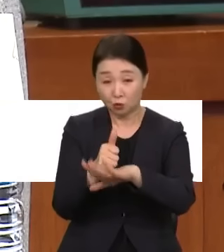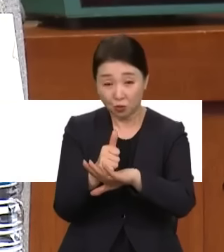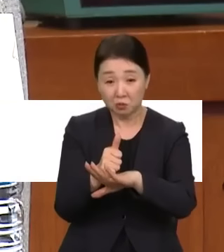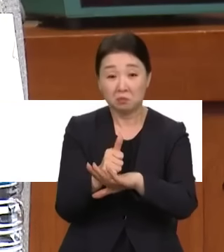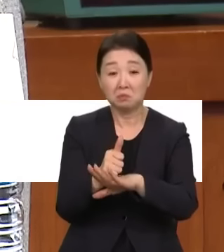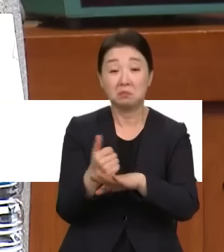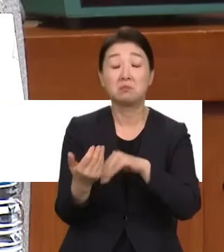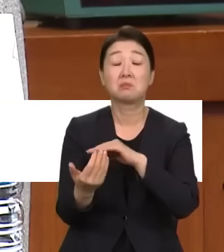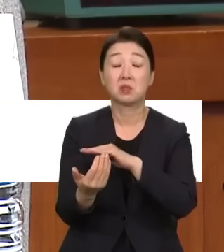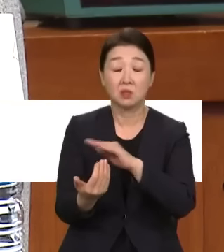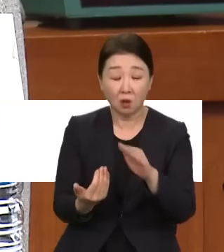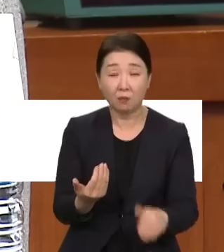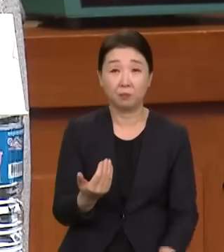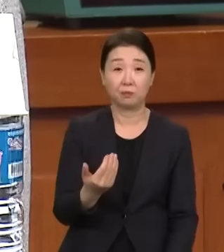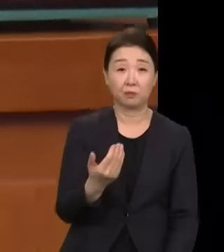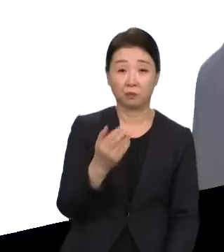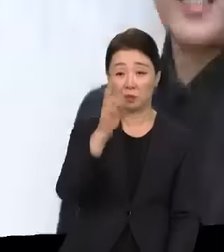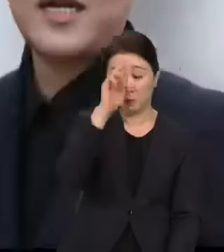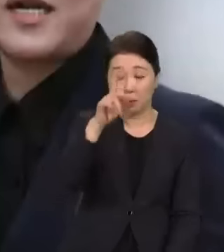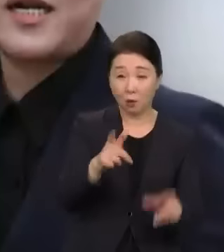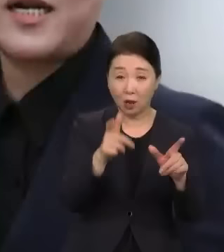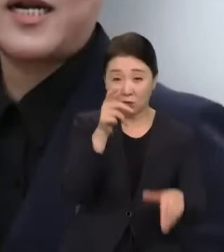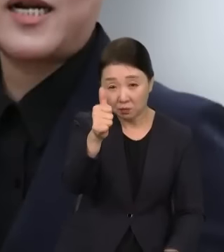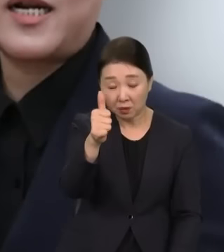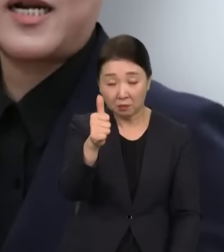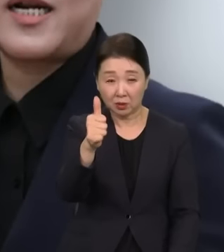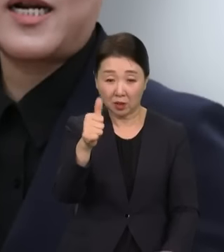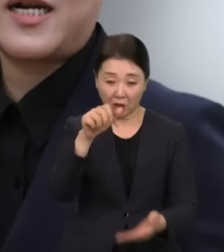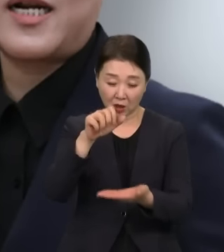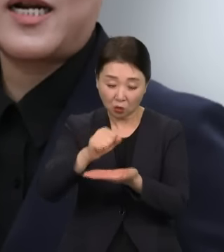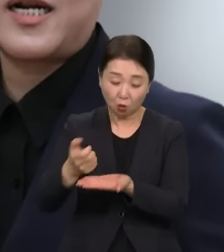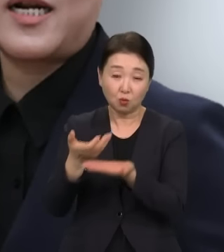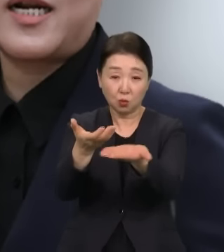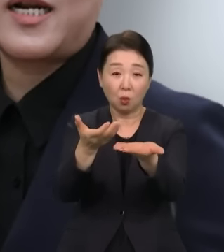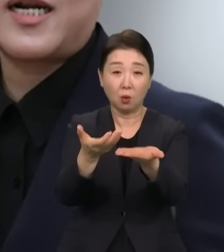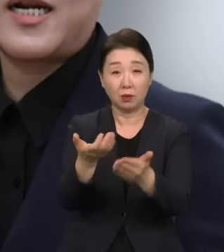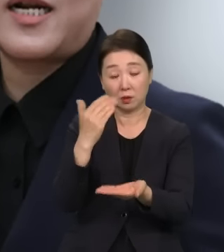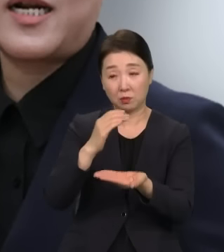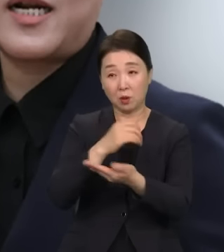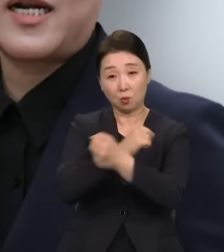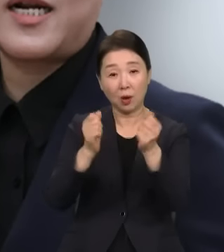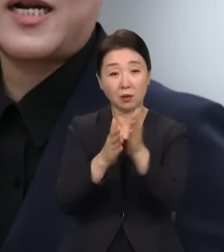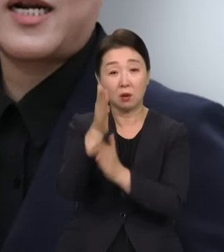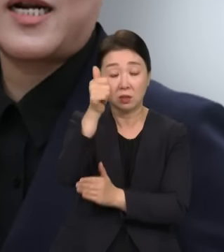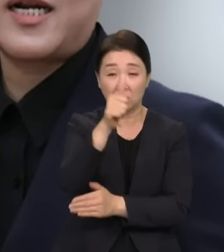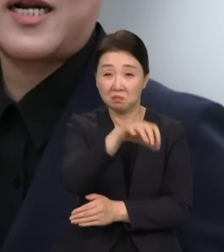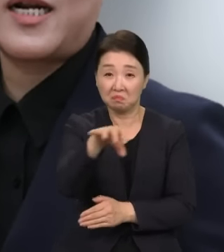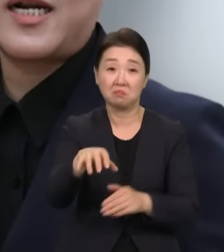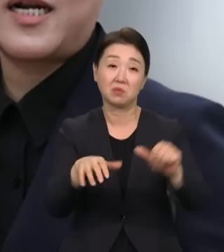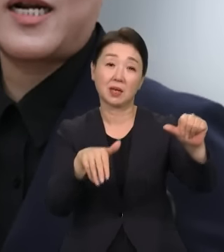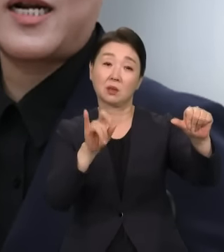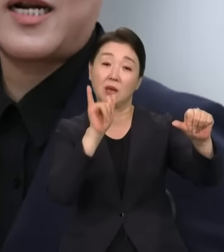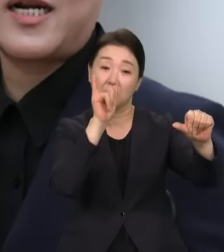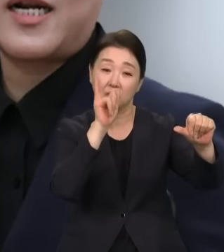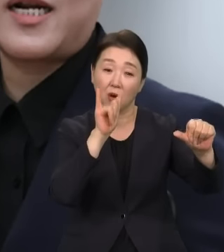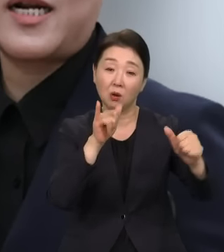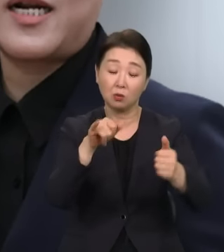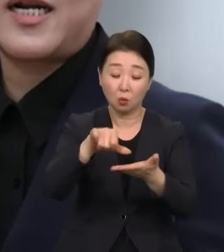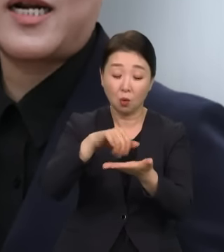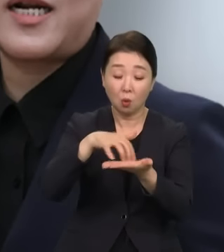박완수 경남지사에게 가져간다고 말합니다. 저번에 그 광역시하고 도 있죠, 다섯 개. 그다음에 500몇 페이지짜리 하나